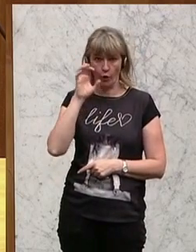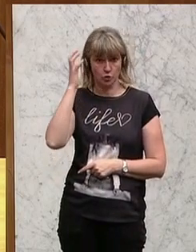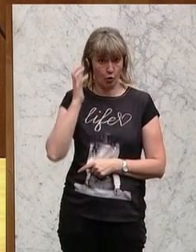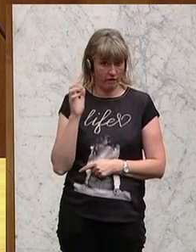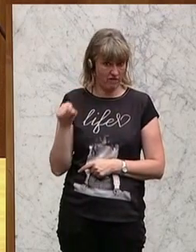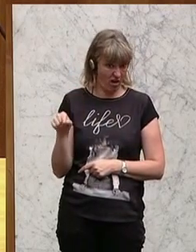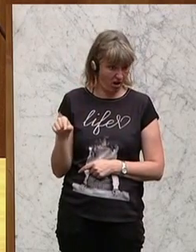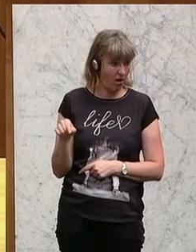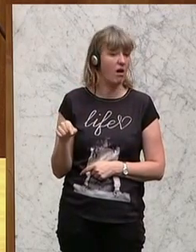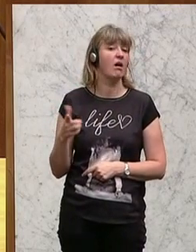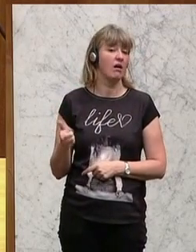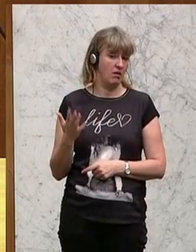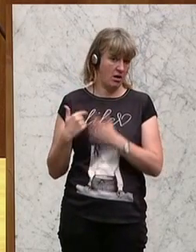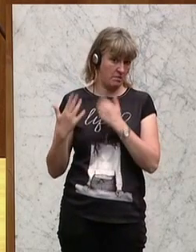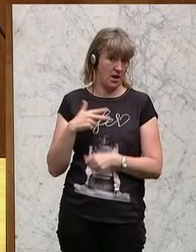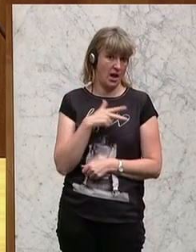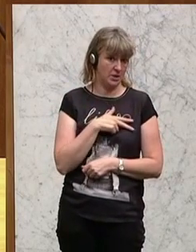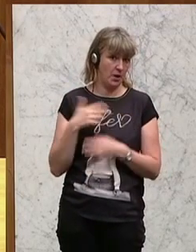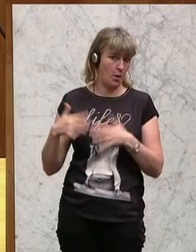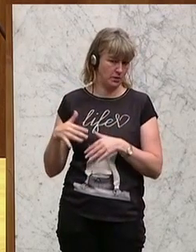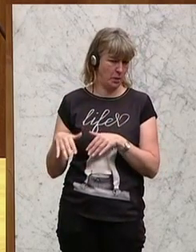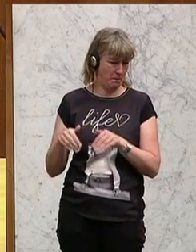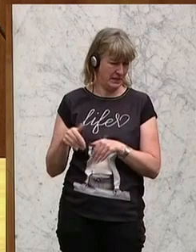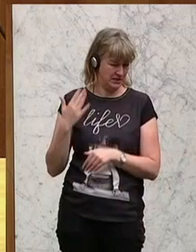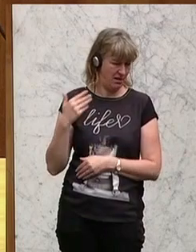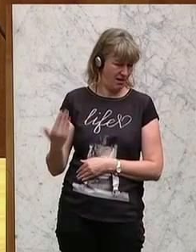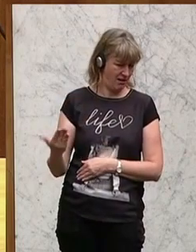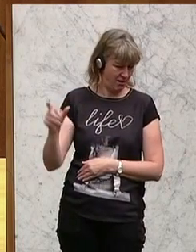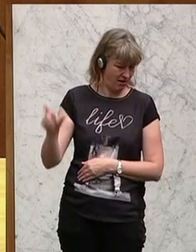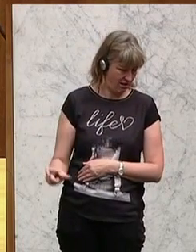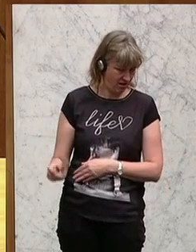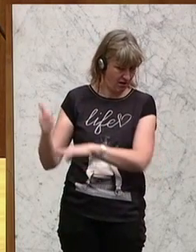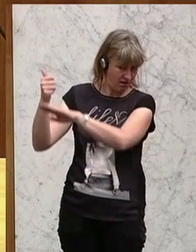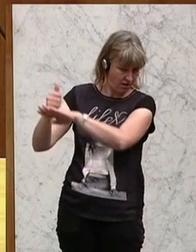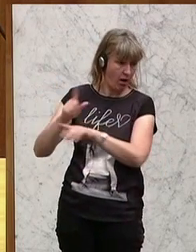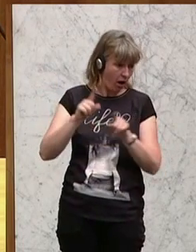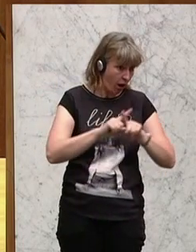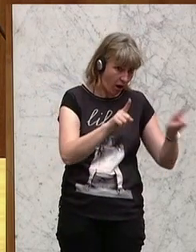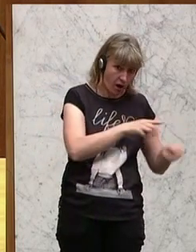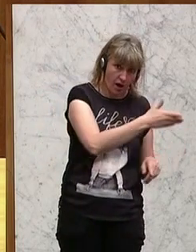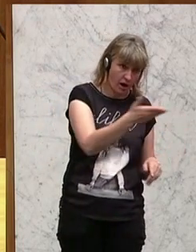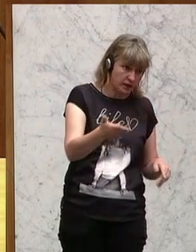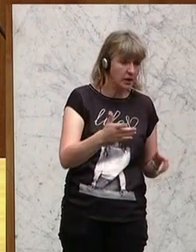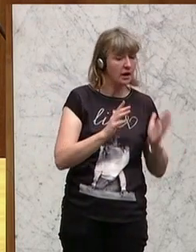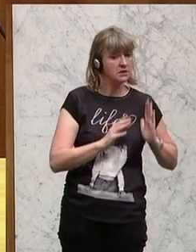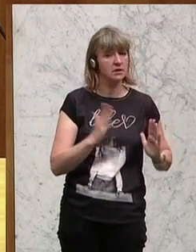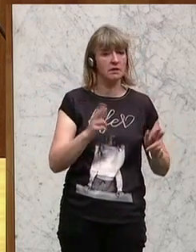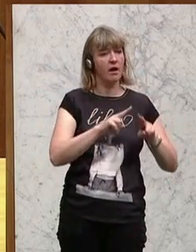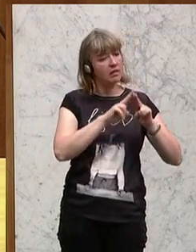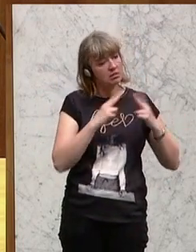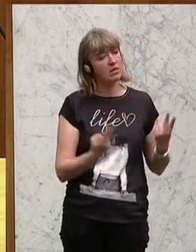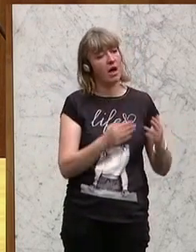ist, seines Zeichens ehemaliger SPÖ-Arbeitslosenminister, und andererseits auch die Dachverbände, wo es nur so